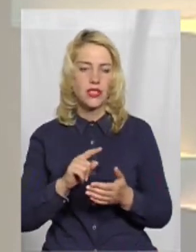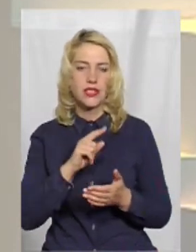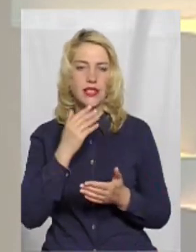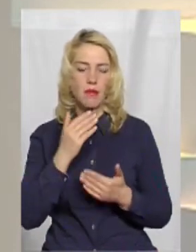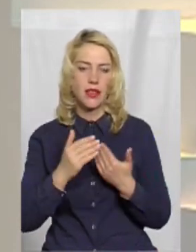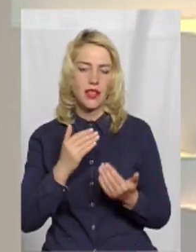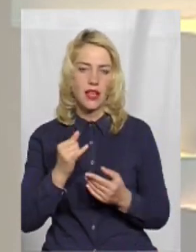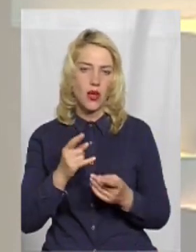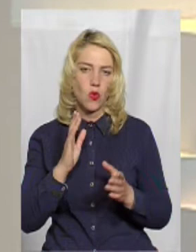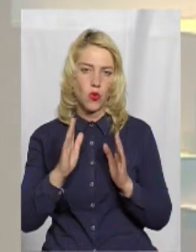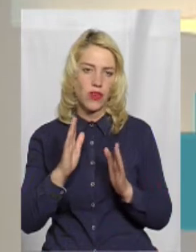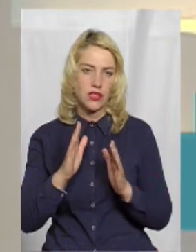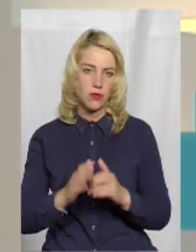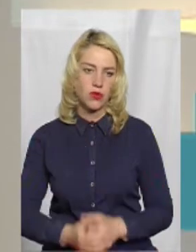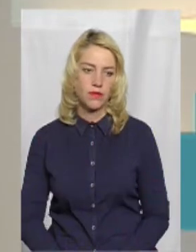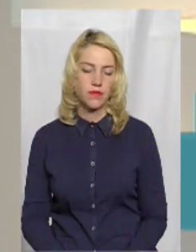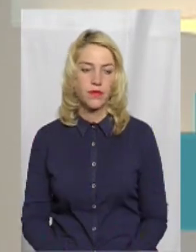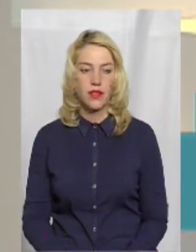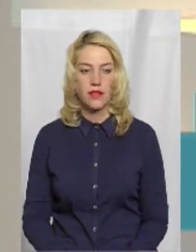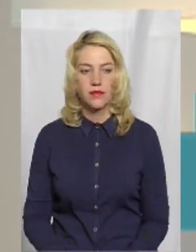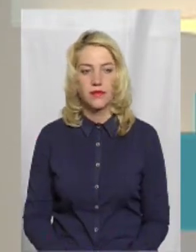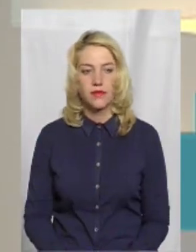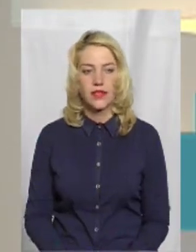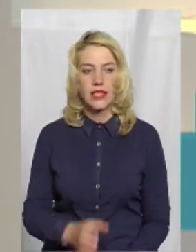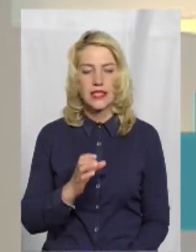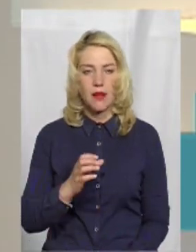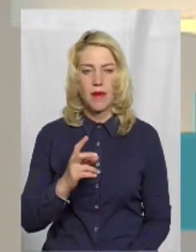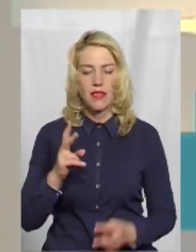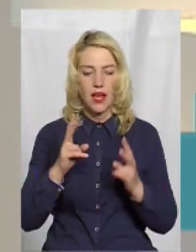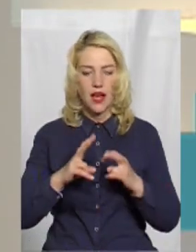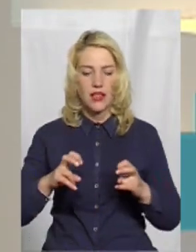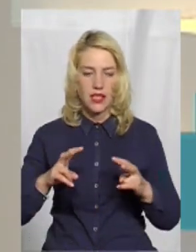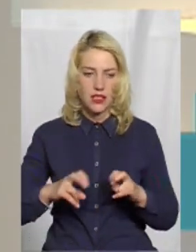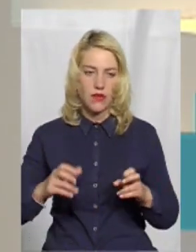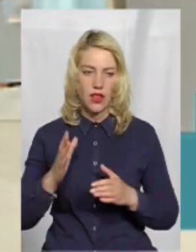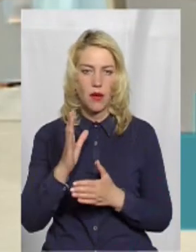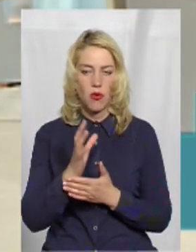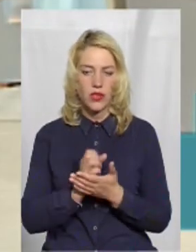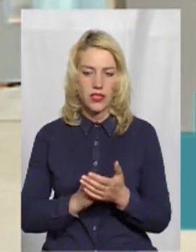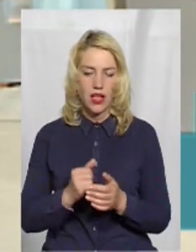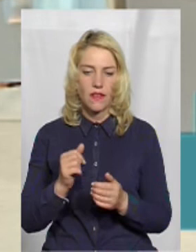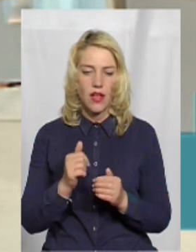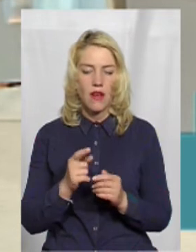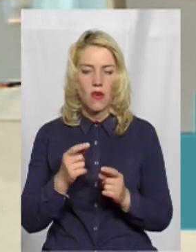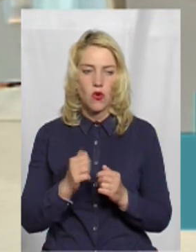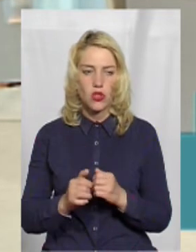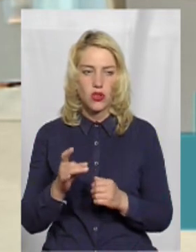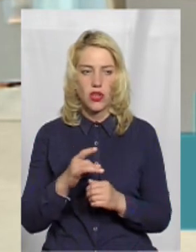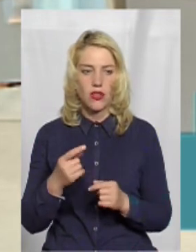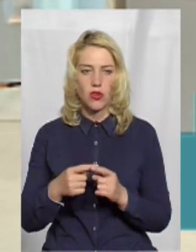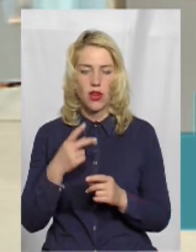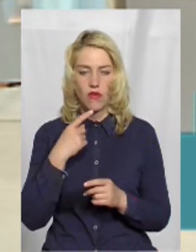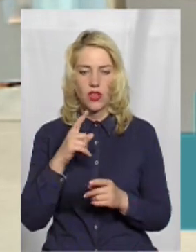прямою трансляцією у Фейсбук. Степане, аналізували потенціал в розрізі кожного району. Ви вже сказали, що потенціал є